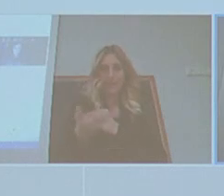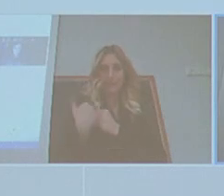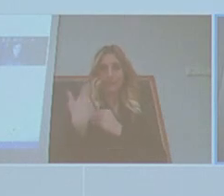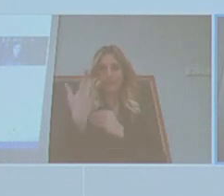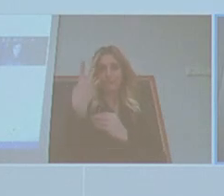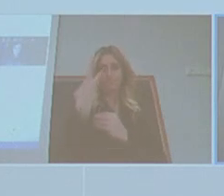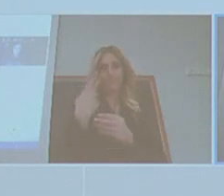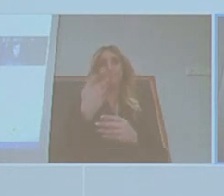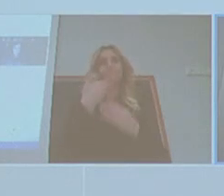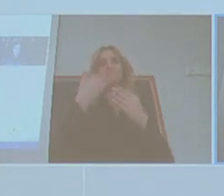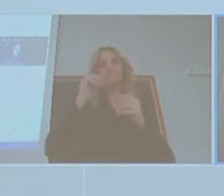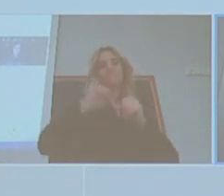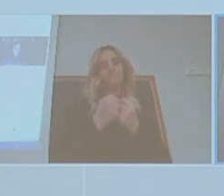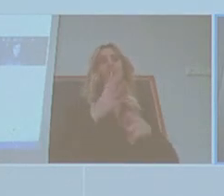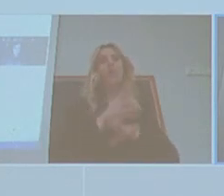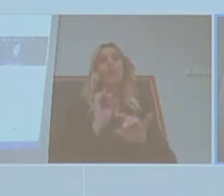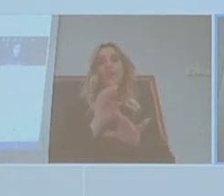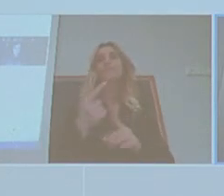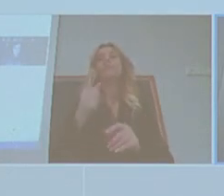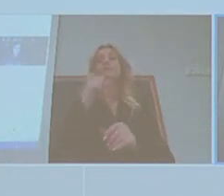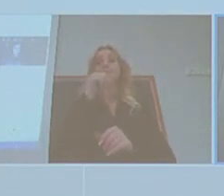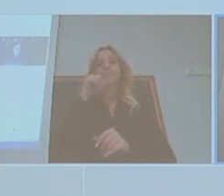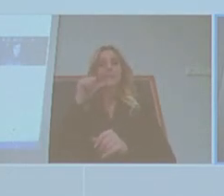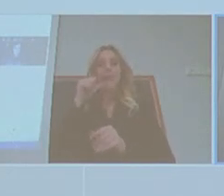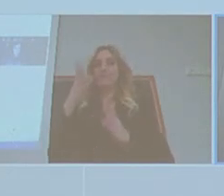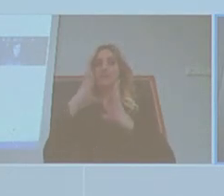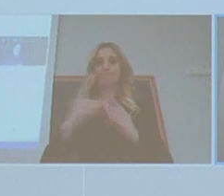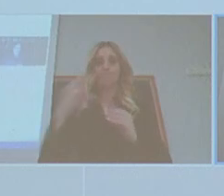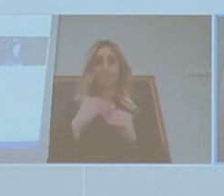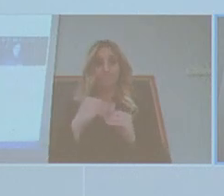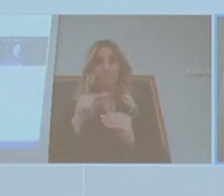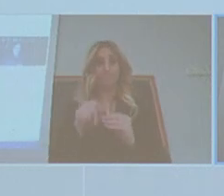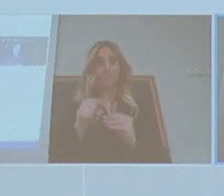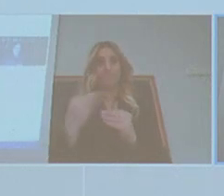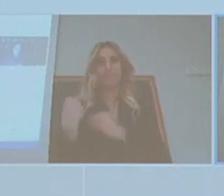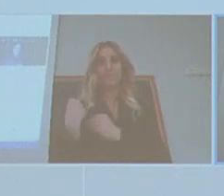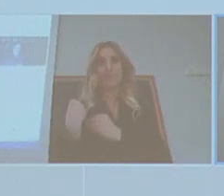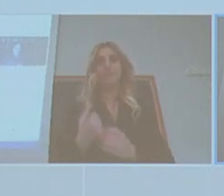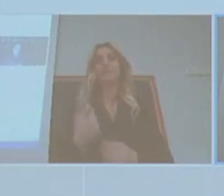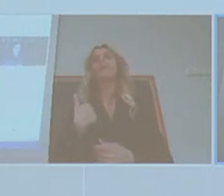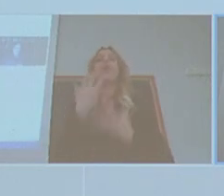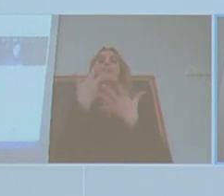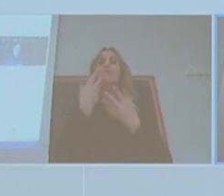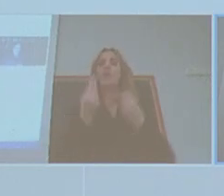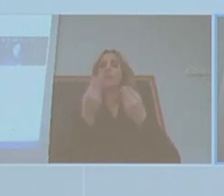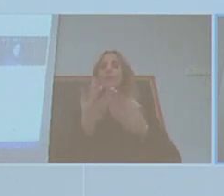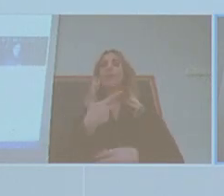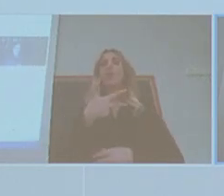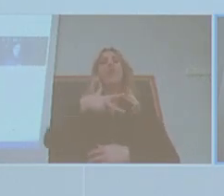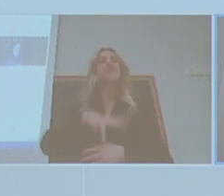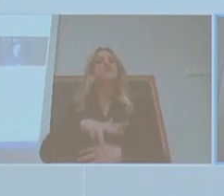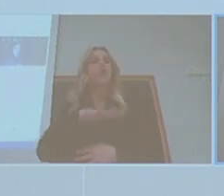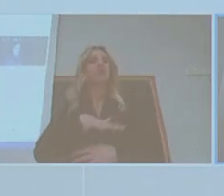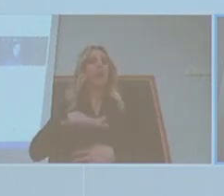osservando di un capitalismo selvaggio. E visto che la conferenza vuole mettere al centro il sociale e